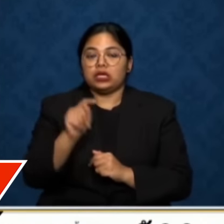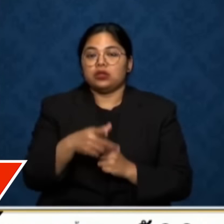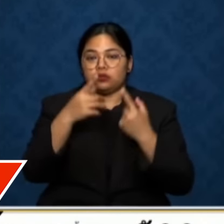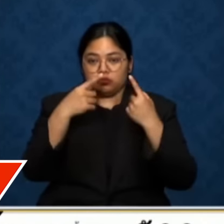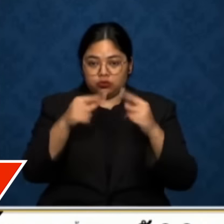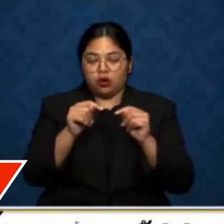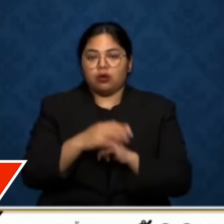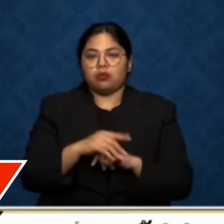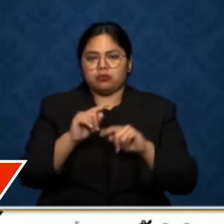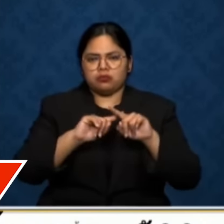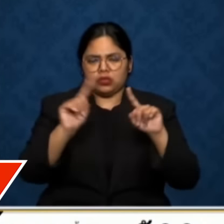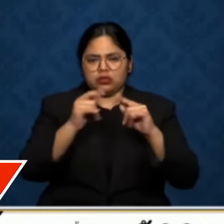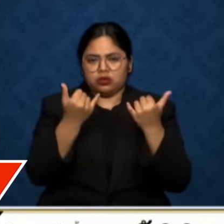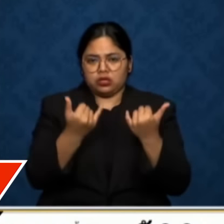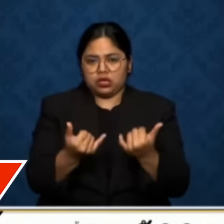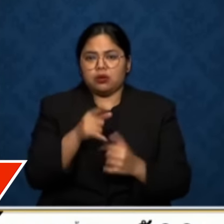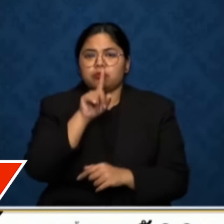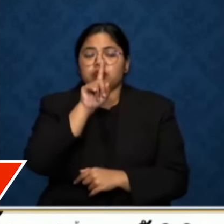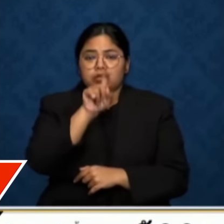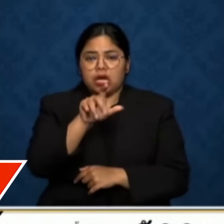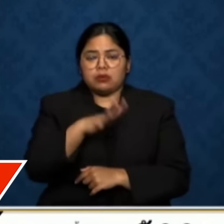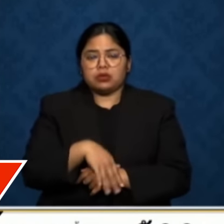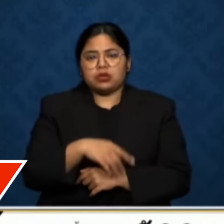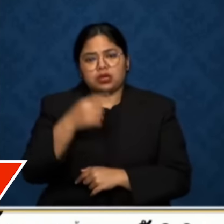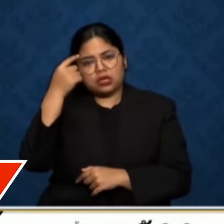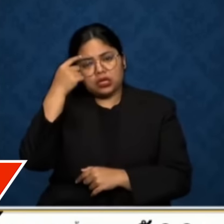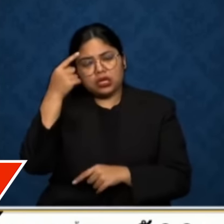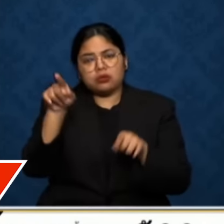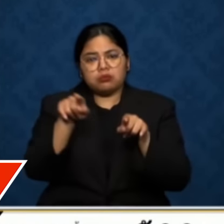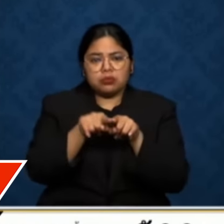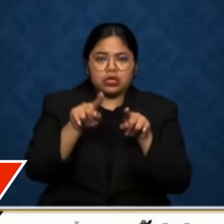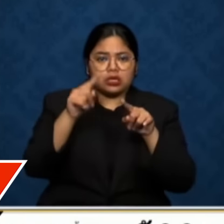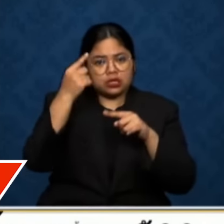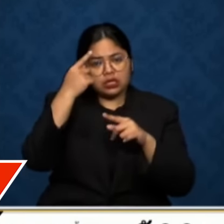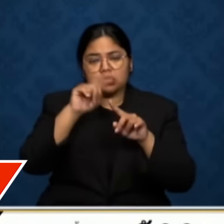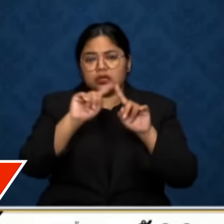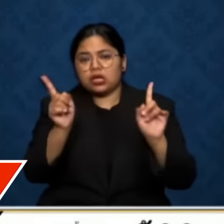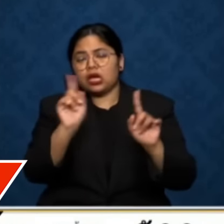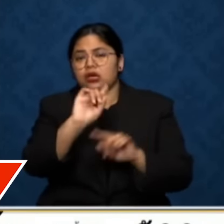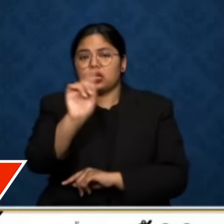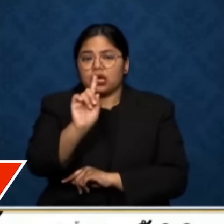ำถามก็คือผมอยากรู้เหมือนกันนะว่าไอ้การเห็นเนี่ยมันจะเห็นหรือไม่เห็นได้ยังไงนะครับ